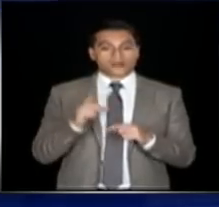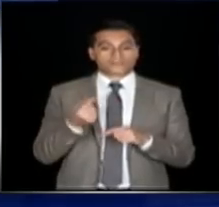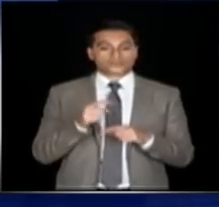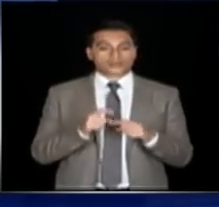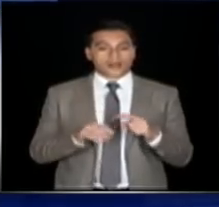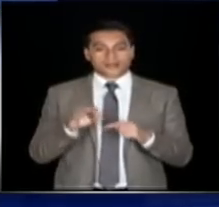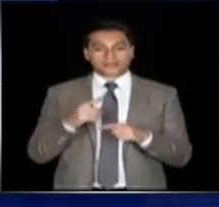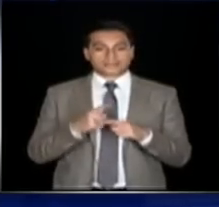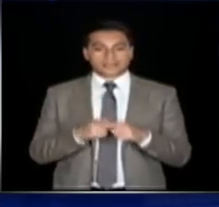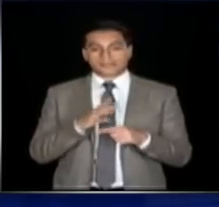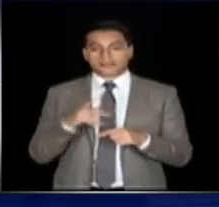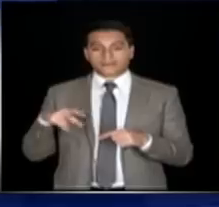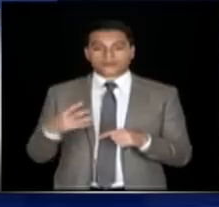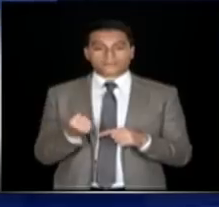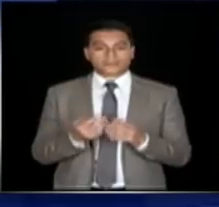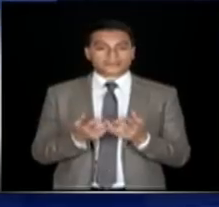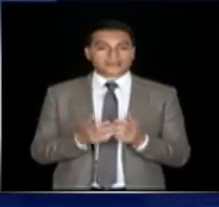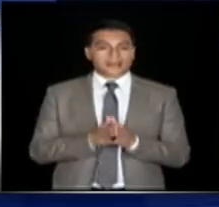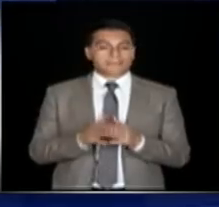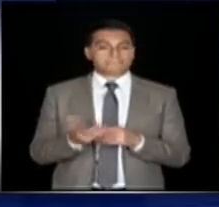148 يساوي كام؟